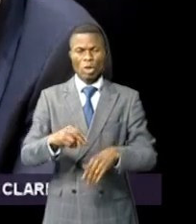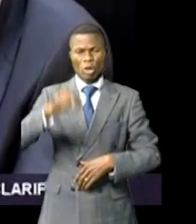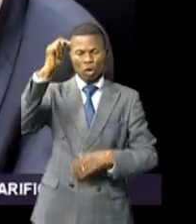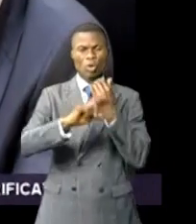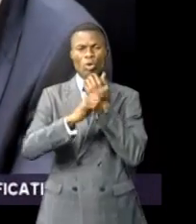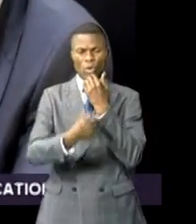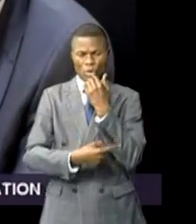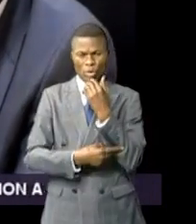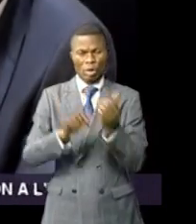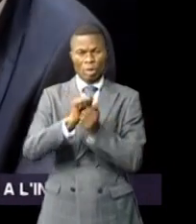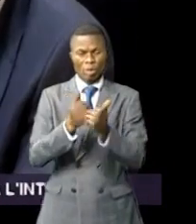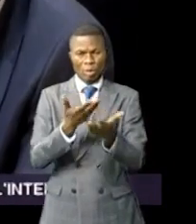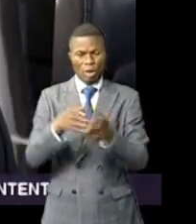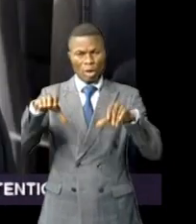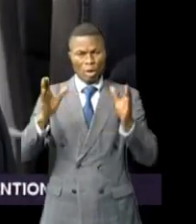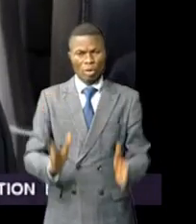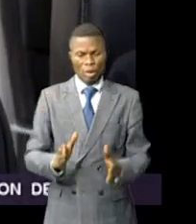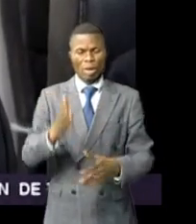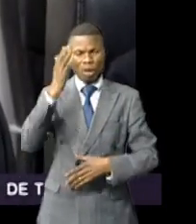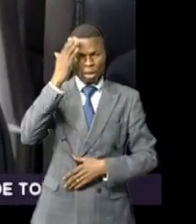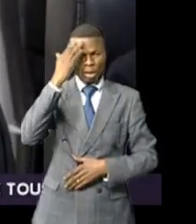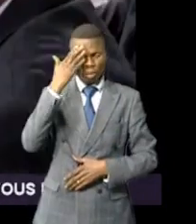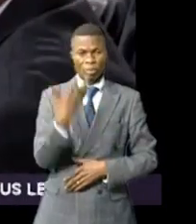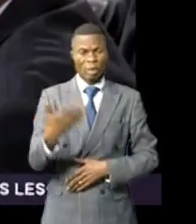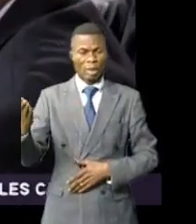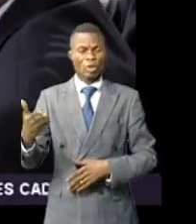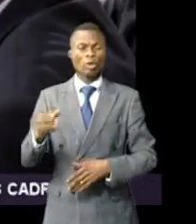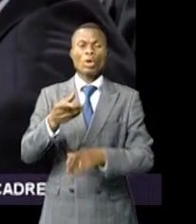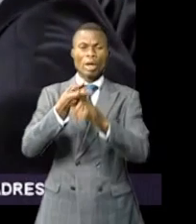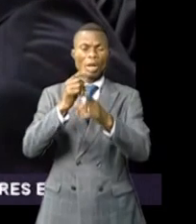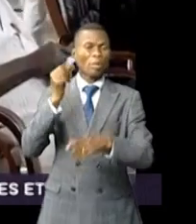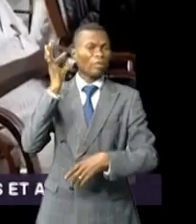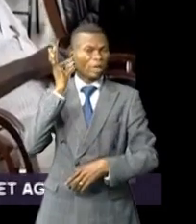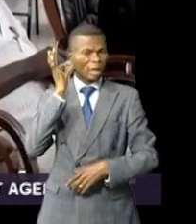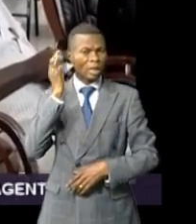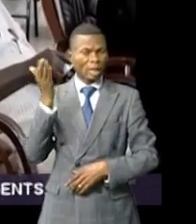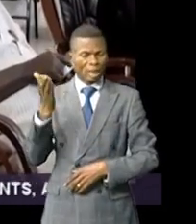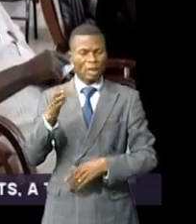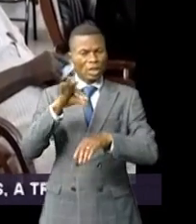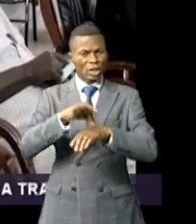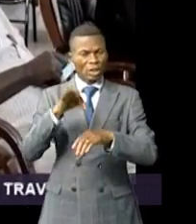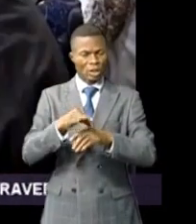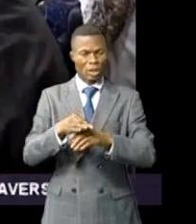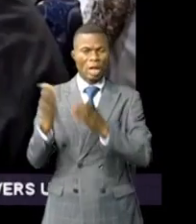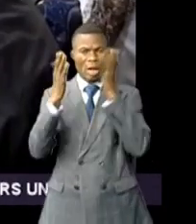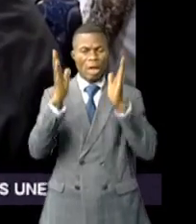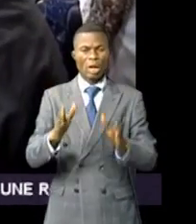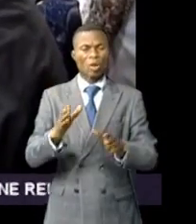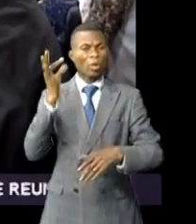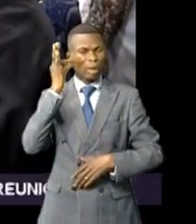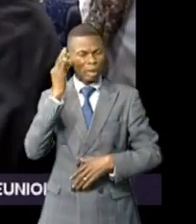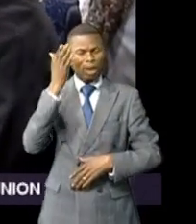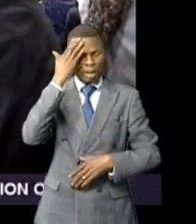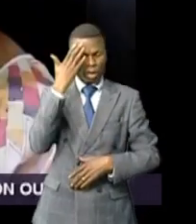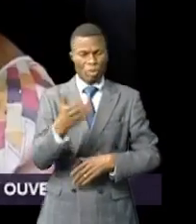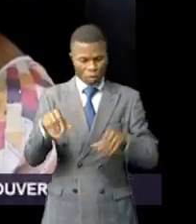cette circonstance, les Congolais vont découvrir les produits kenyans, mais également il sera une occasion à ces opérateurs économiques kenyans à s'imprégner des